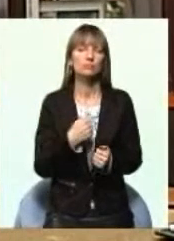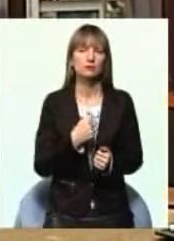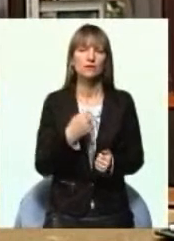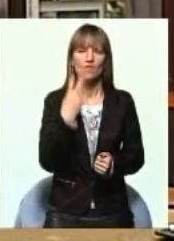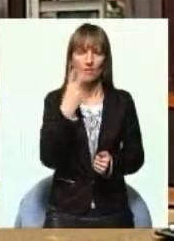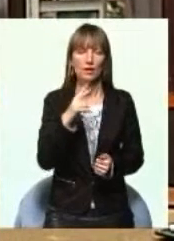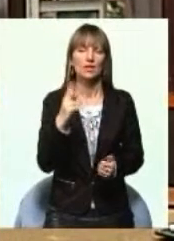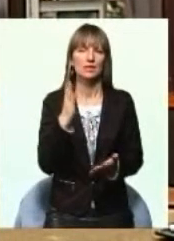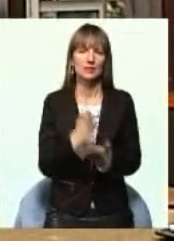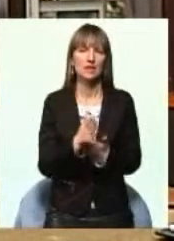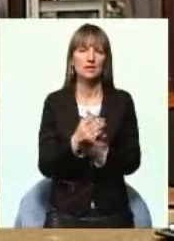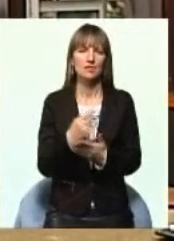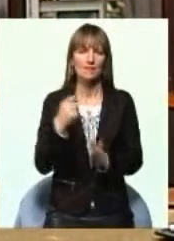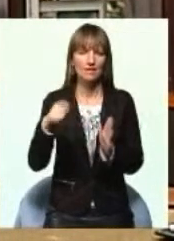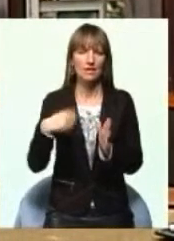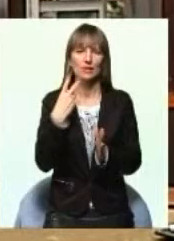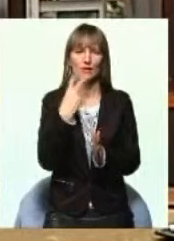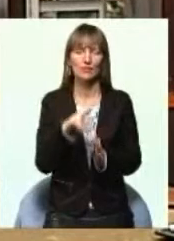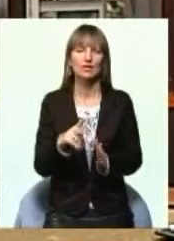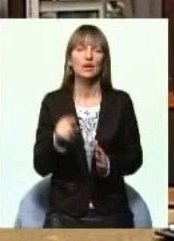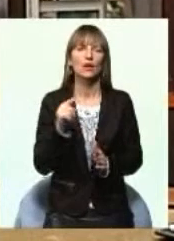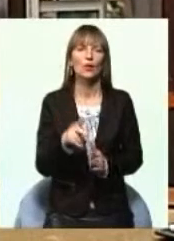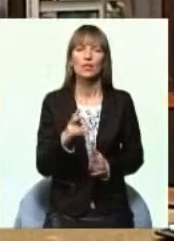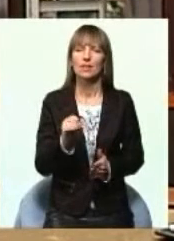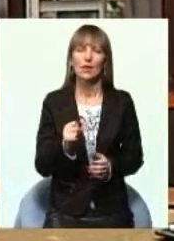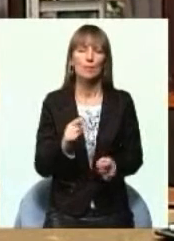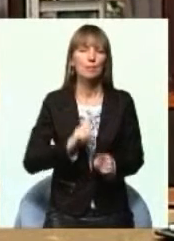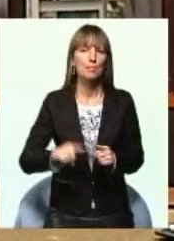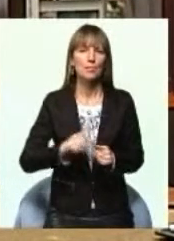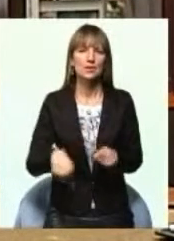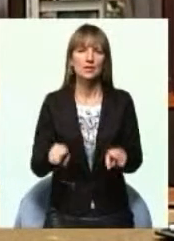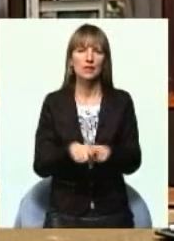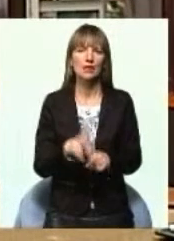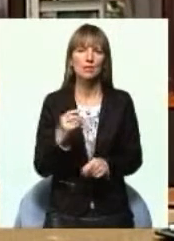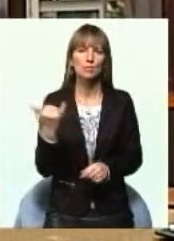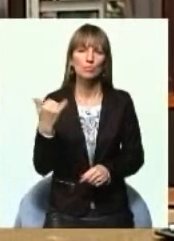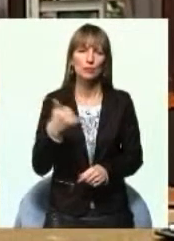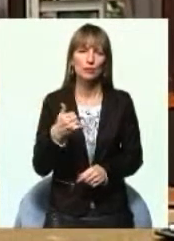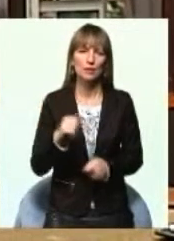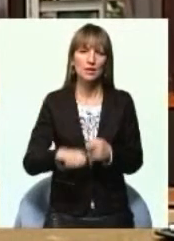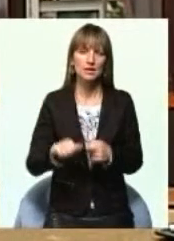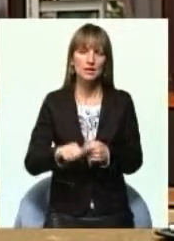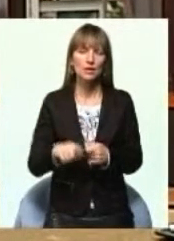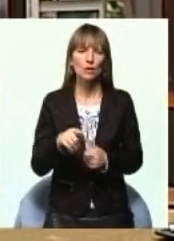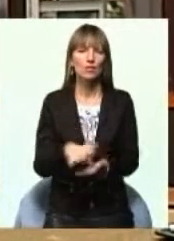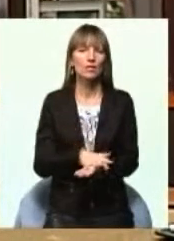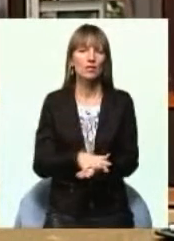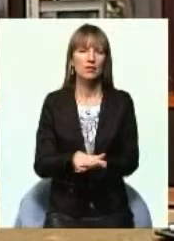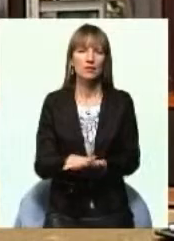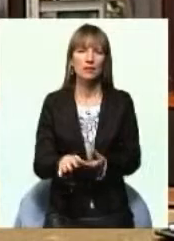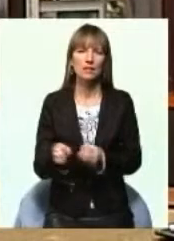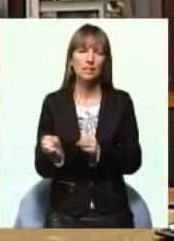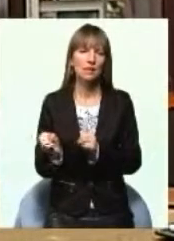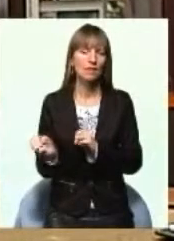видео, есть. Но при этом он не настолько быстрый, как на бензине, но при этом он не тратит, он не